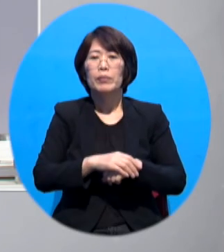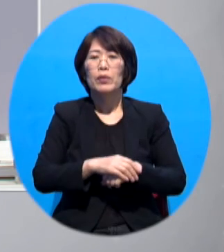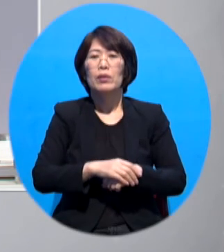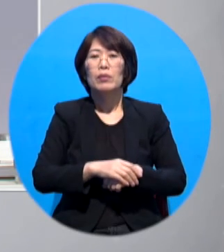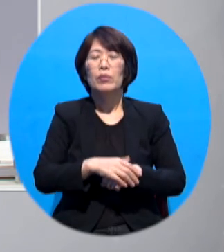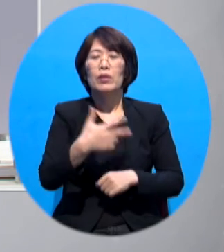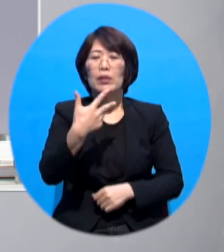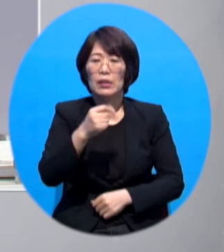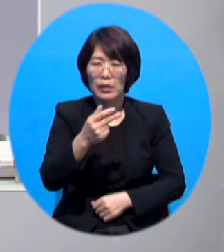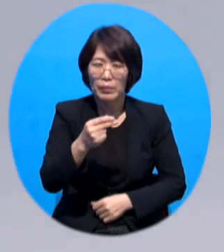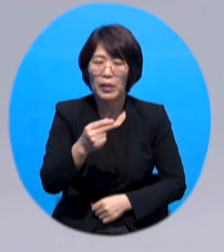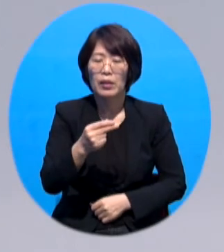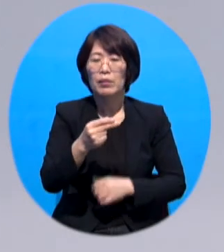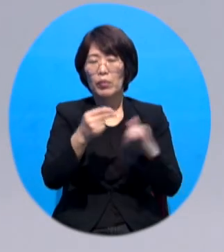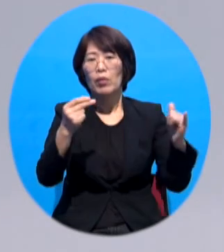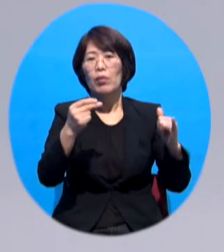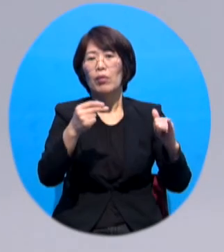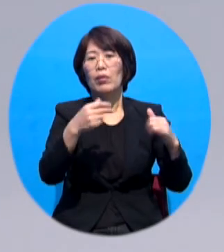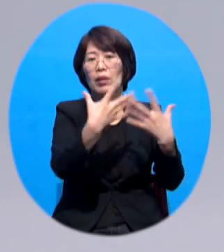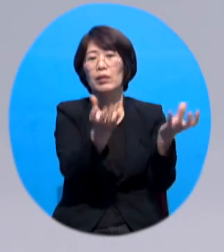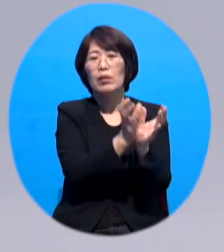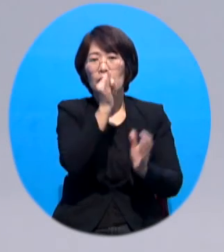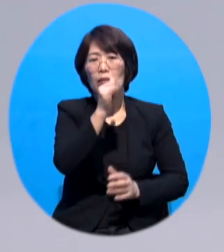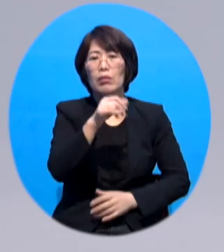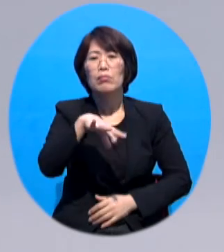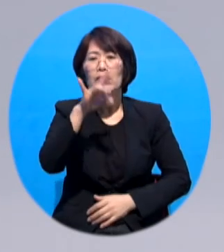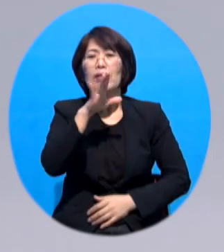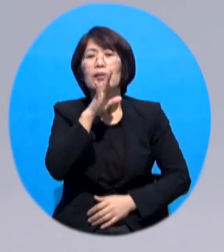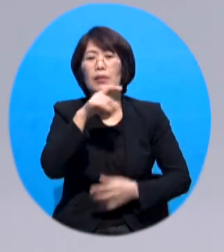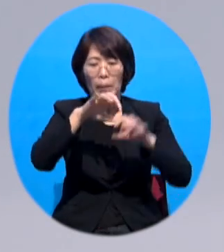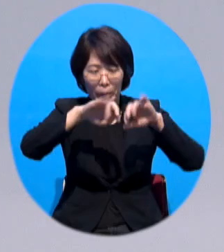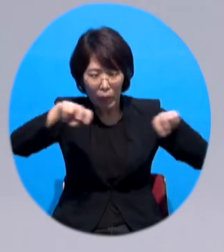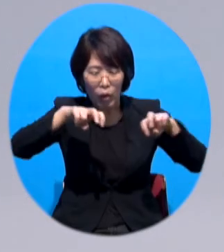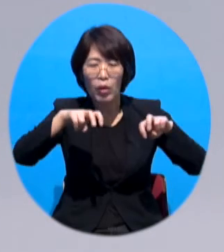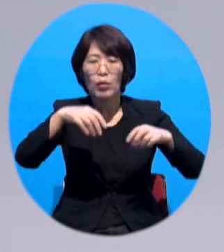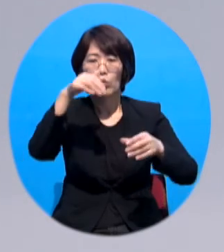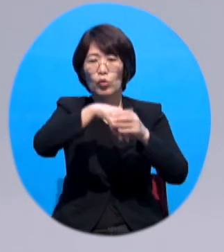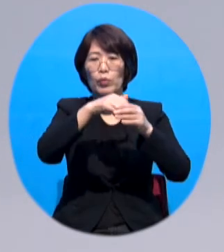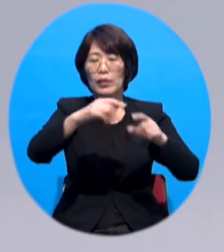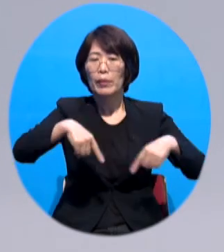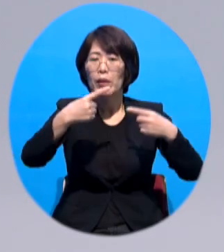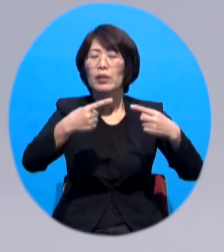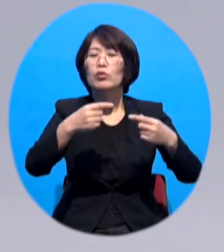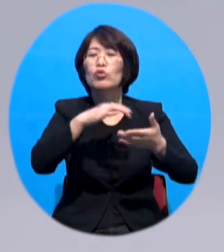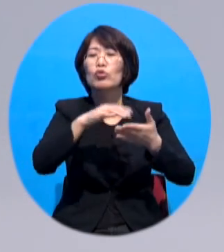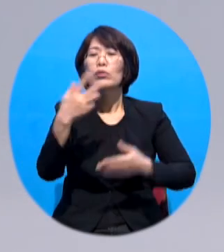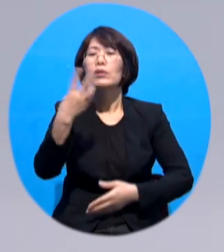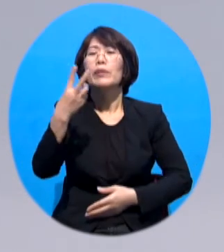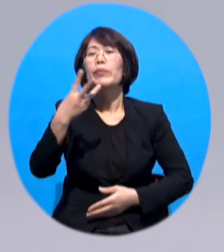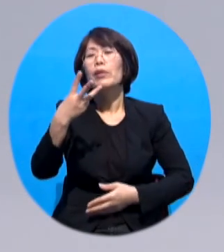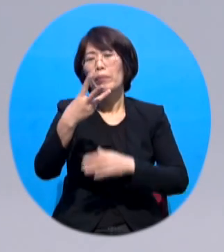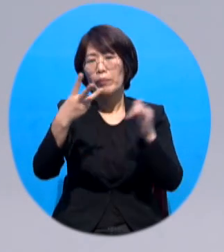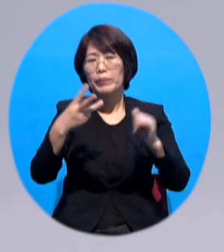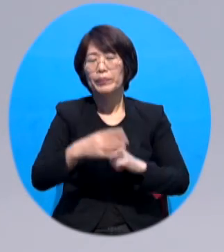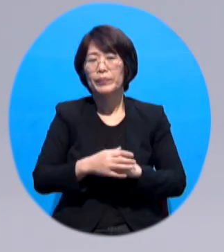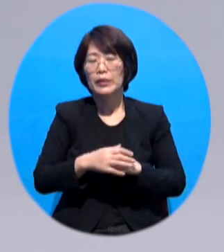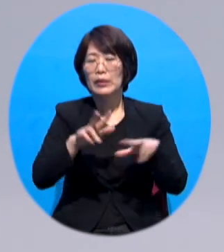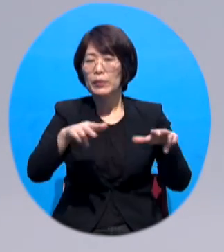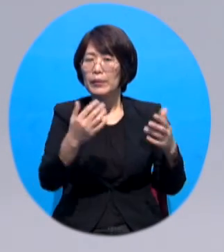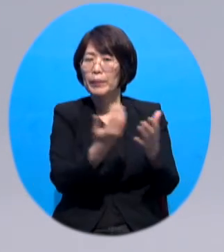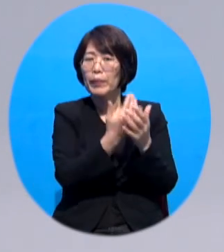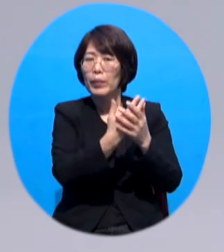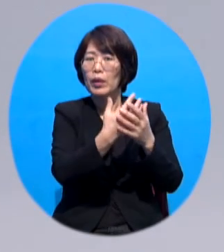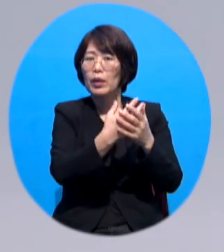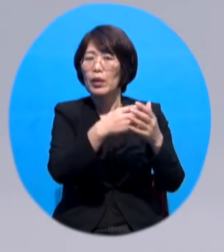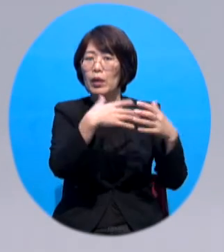70,000 뭐 명 이라고 했는데 실제 보도해 보면 투표에 참여한 현장 투표로 3000명이 얻습니다 이번 진보 그